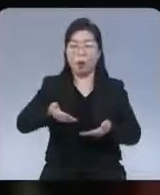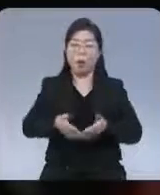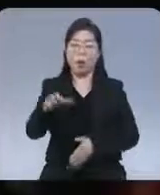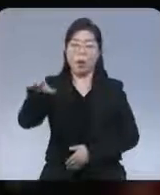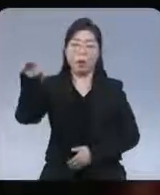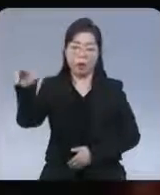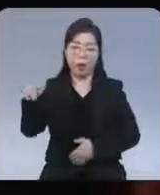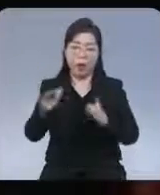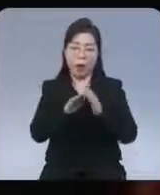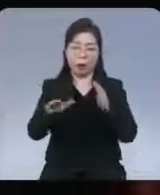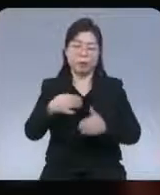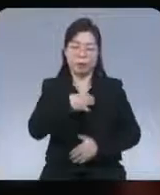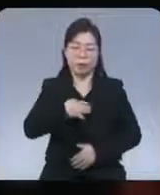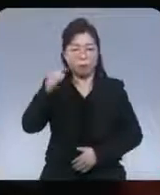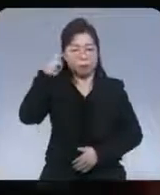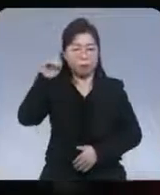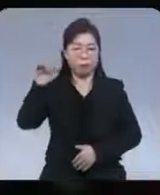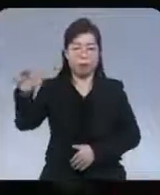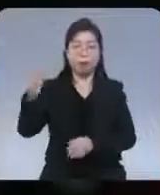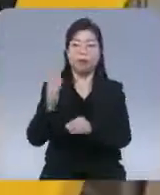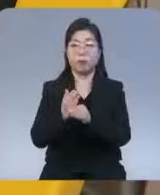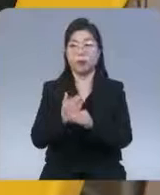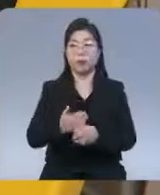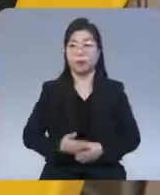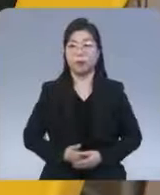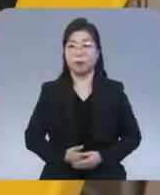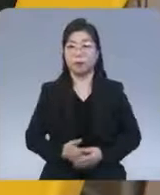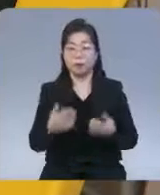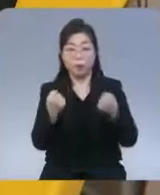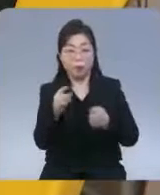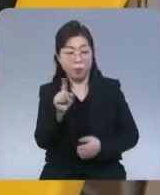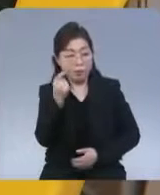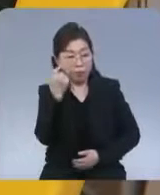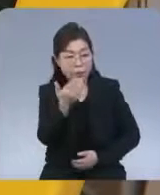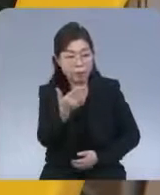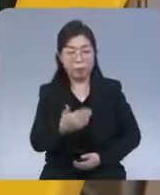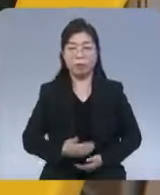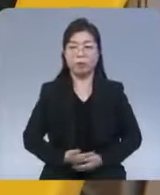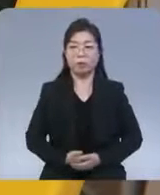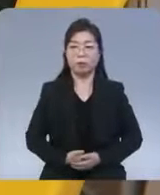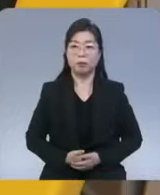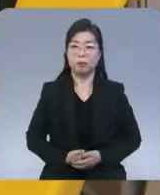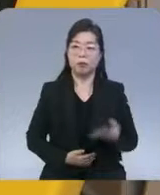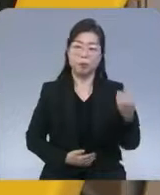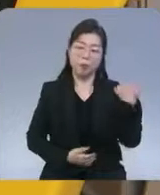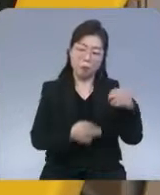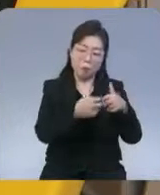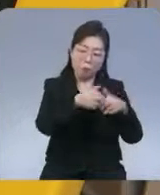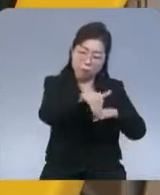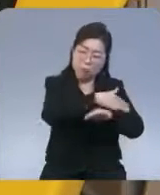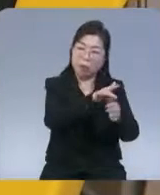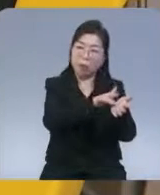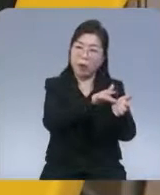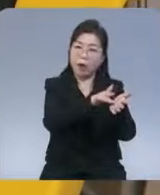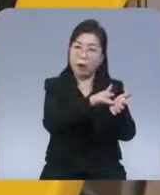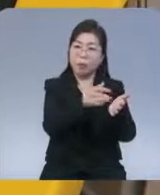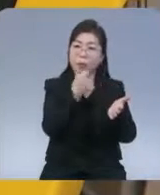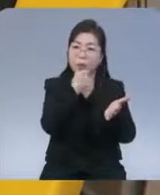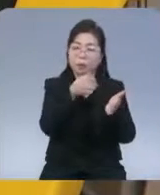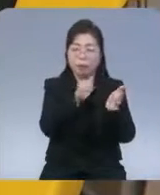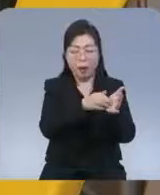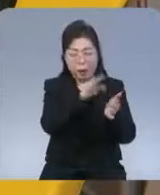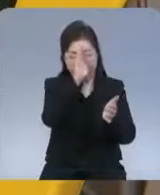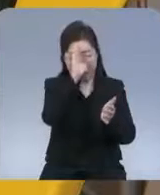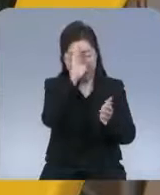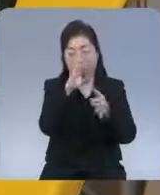dari nama kedua negara yaitu Hankook atau nama lain Korea Selatan dan Afganistan mereka dengan cepat menyesuaikan diri dengan kehidupan